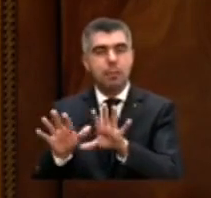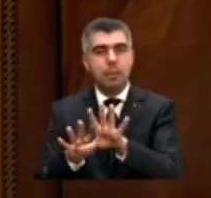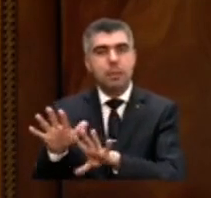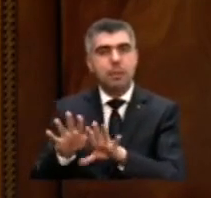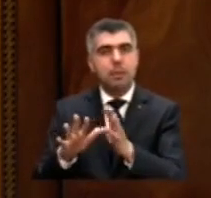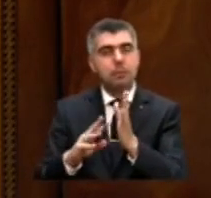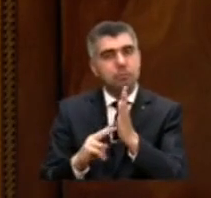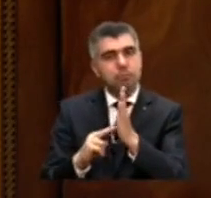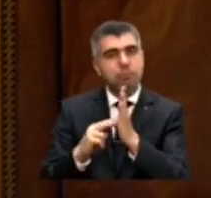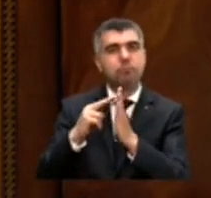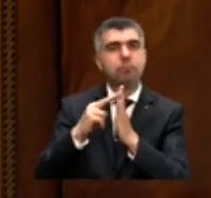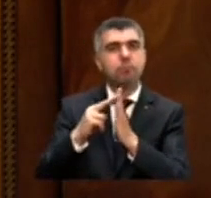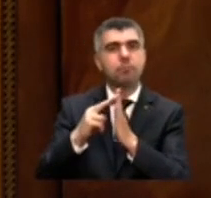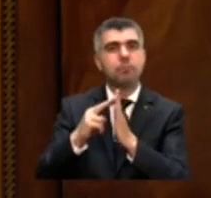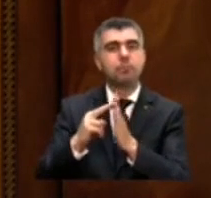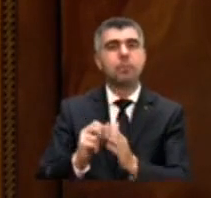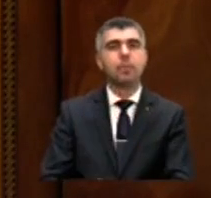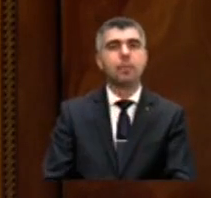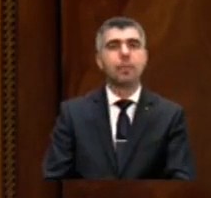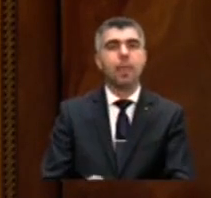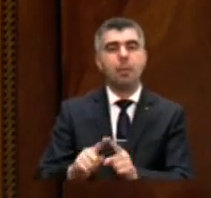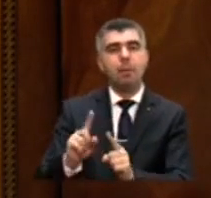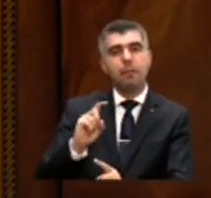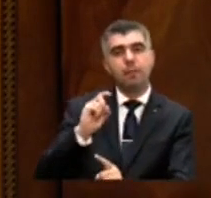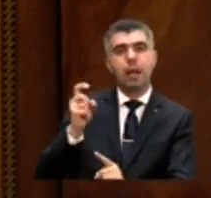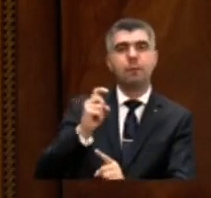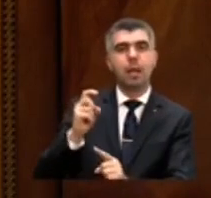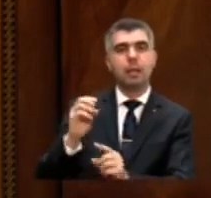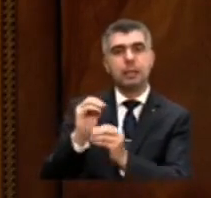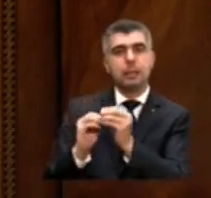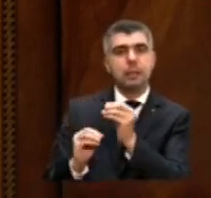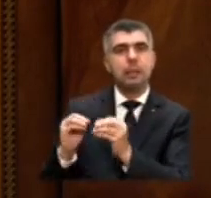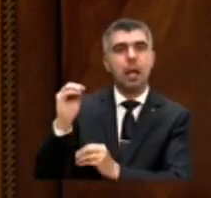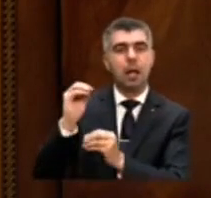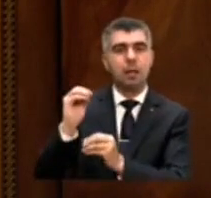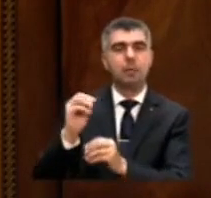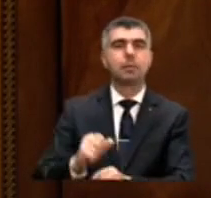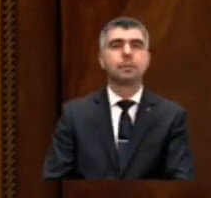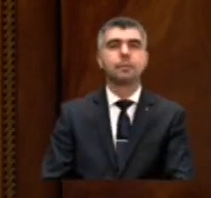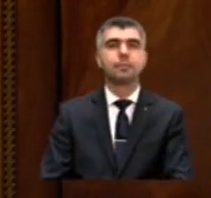التدريجي من الحد الأدنى للأجور عند بداية المسار